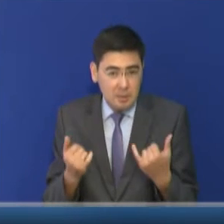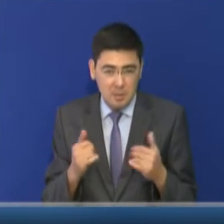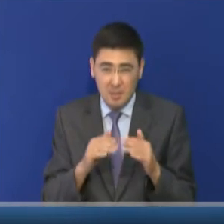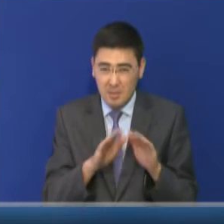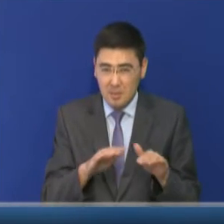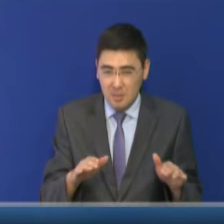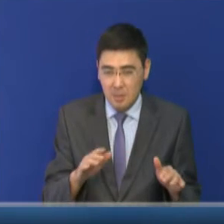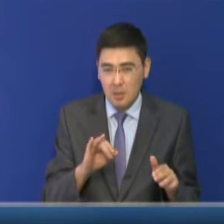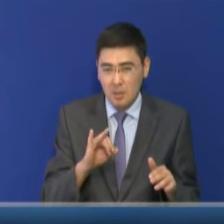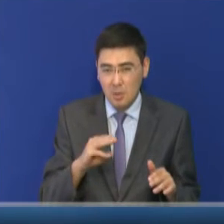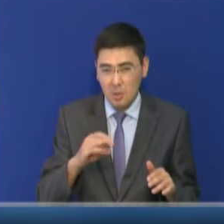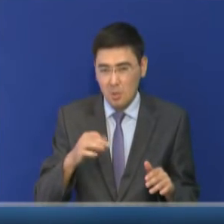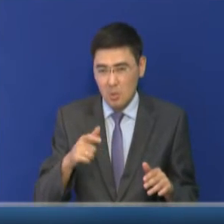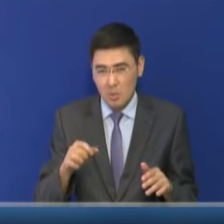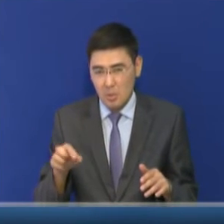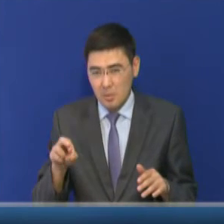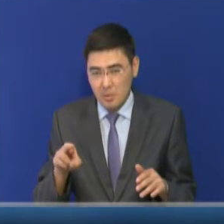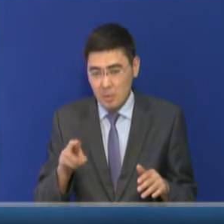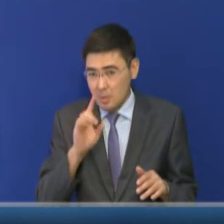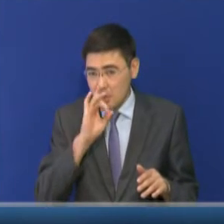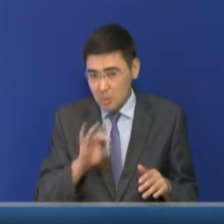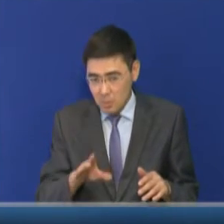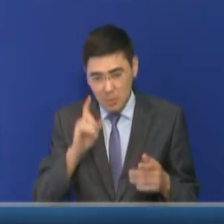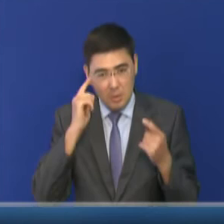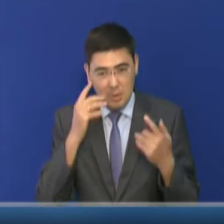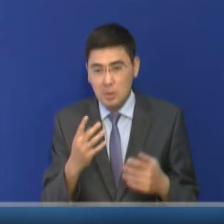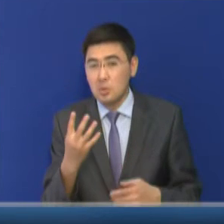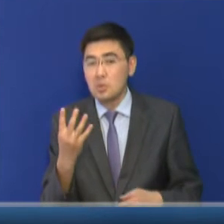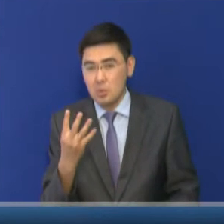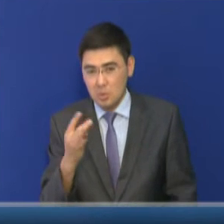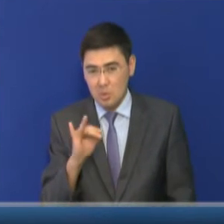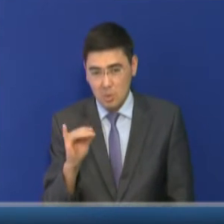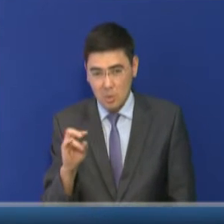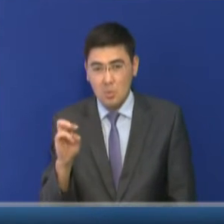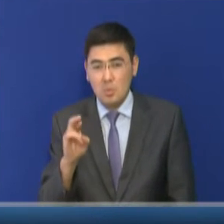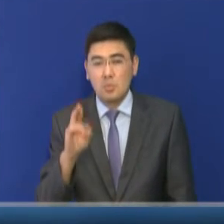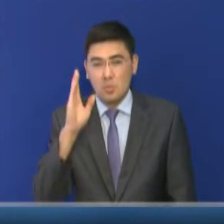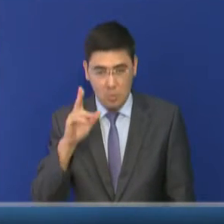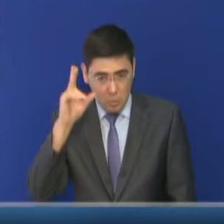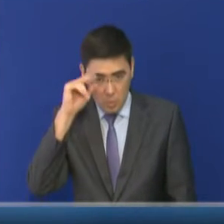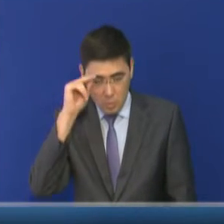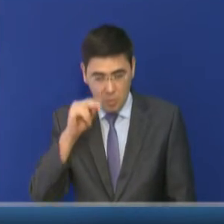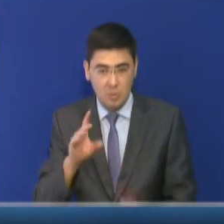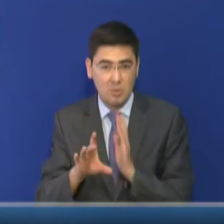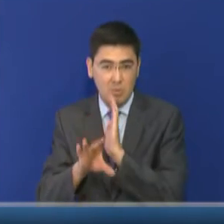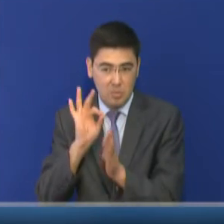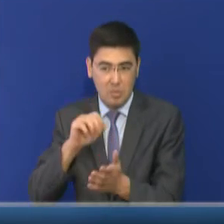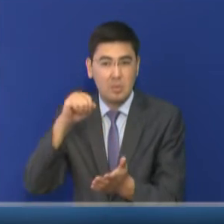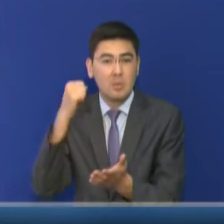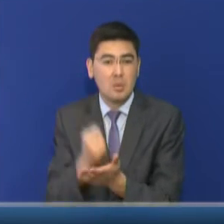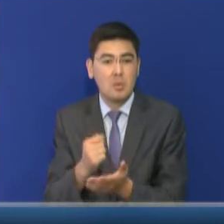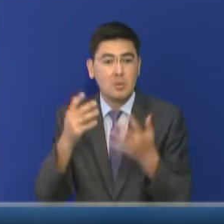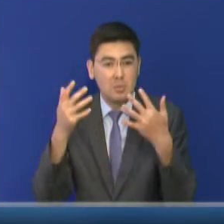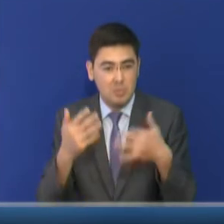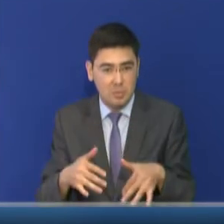не сдают итоговую аттестацию, то он будет проведен 4 июня. День уже определен. Желательно по